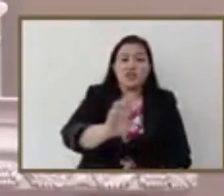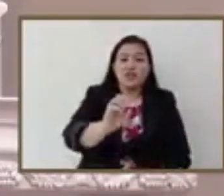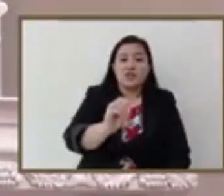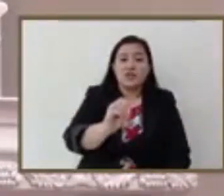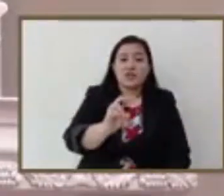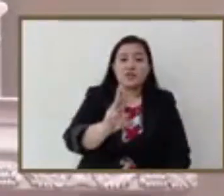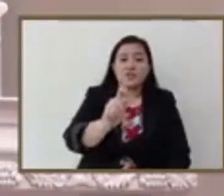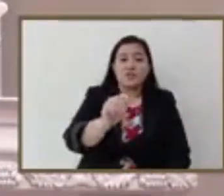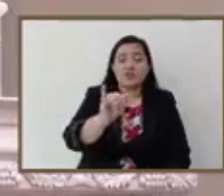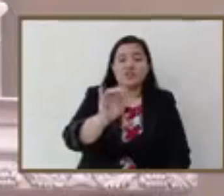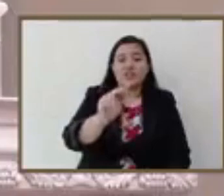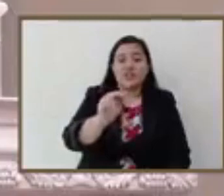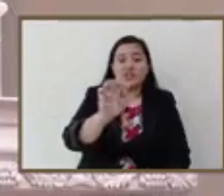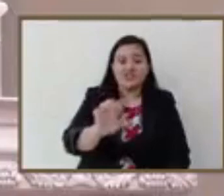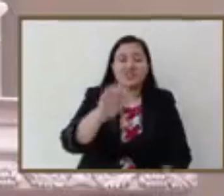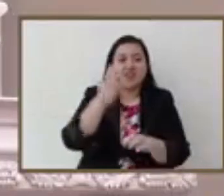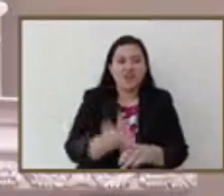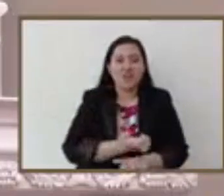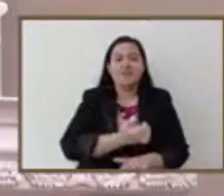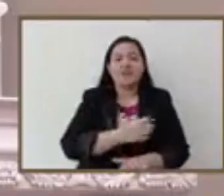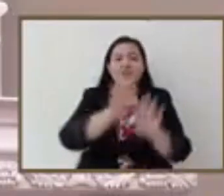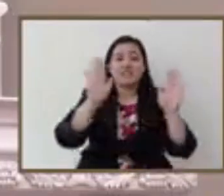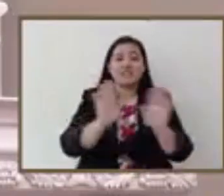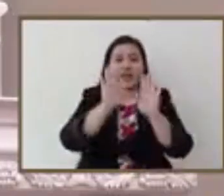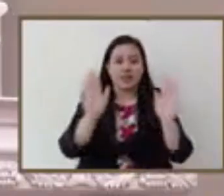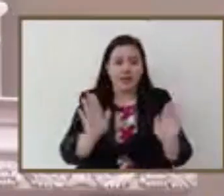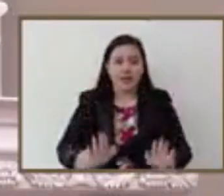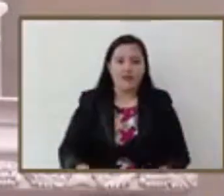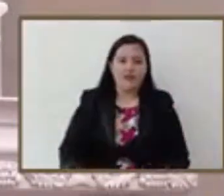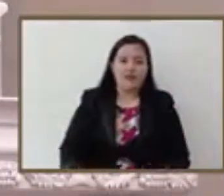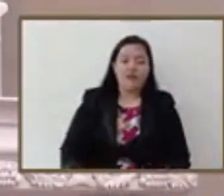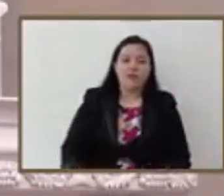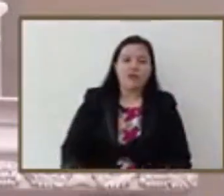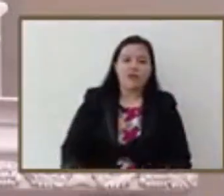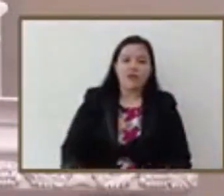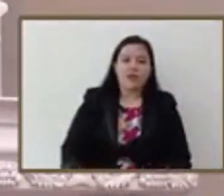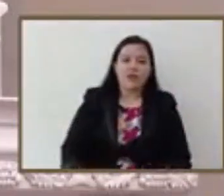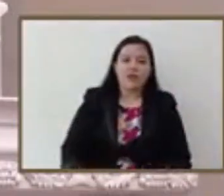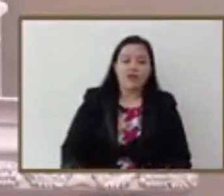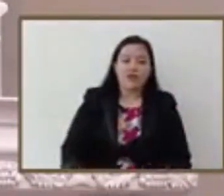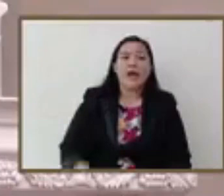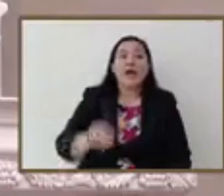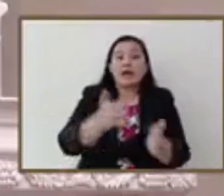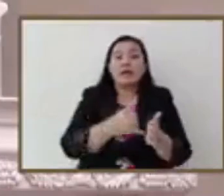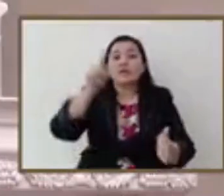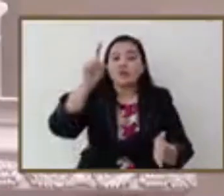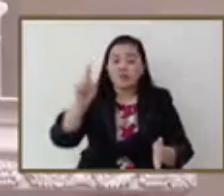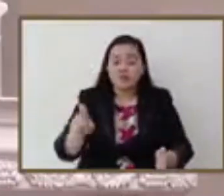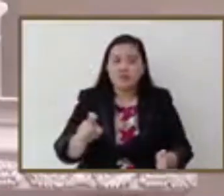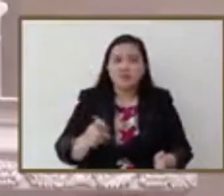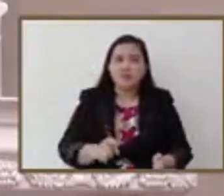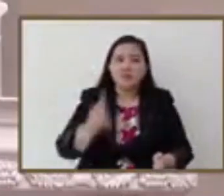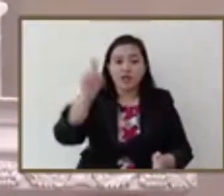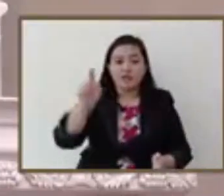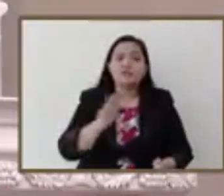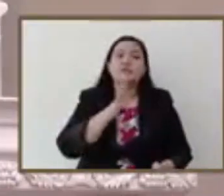nyo ngayon? I-encourage ninyo yung mga bata na kahit nagtitipon kayo dyan sa tabi ng kalsada, pero sapagkat